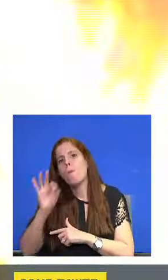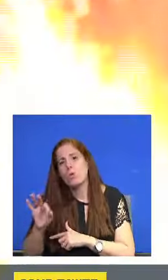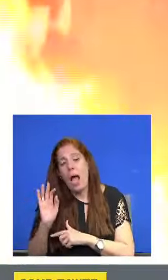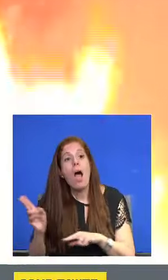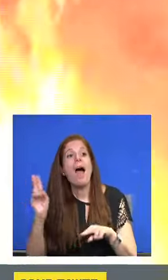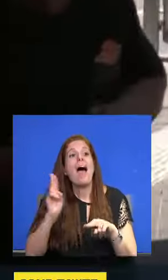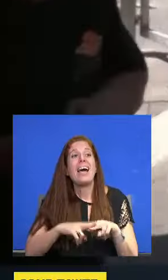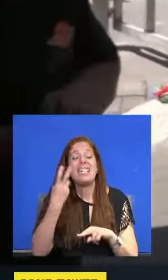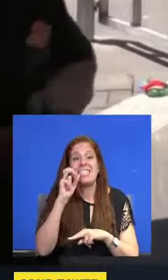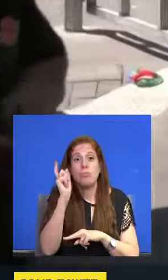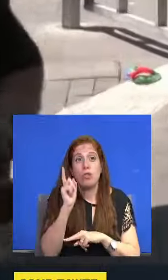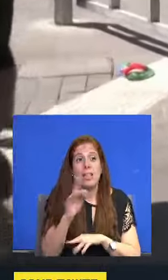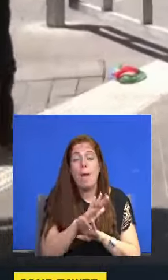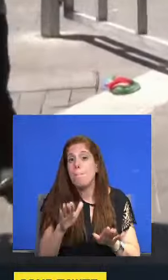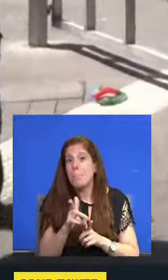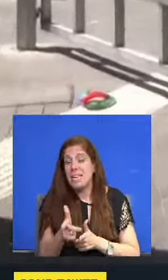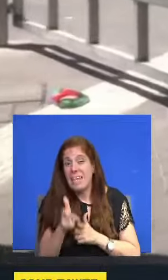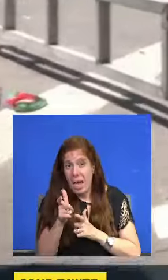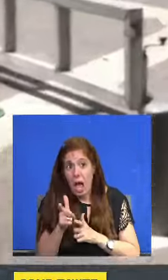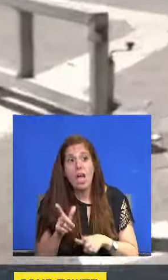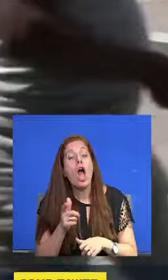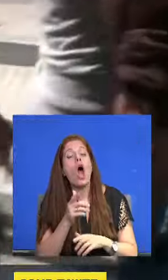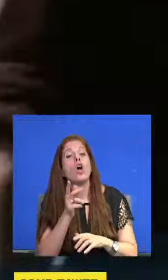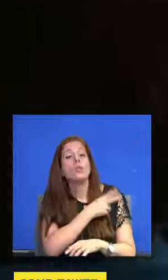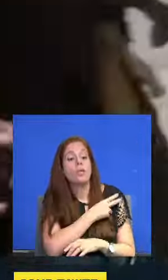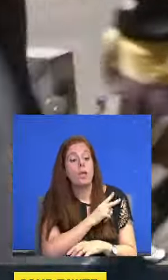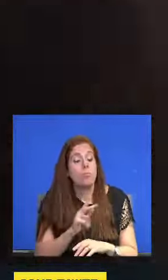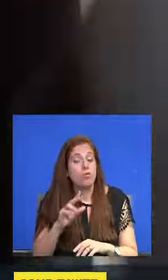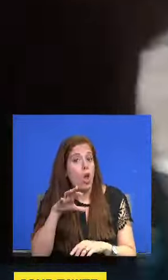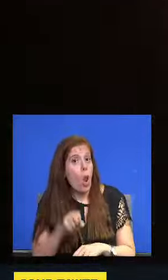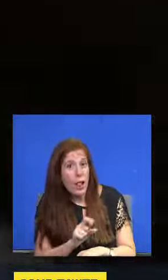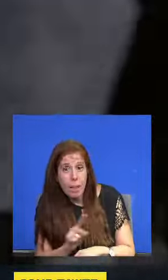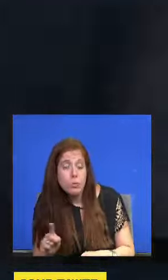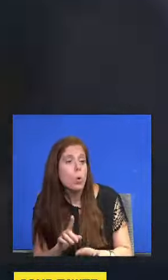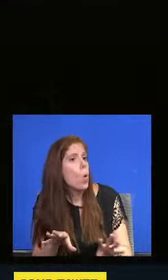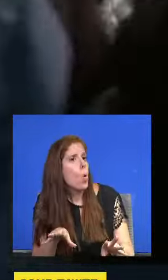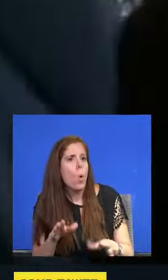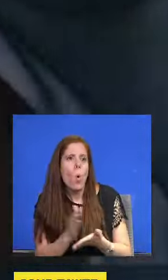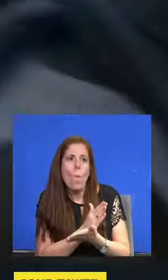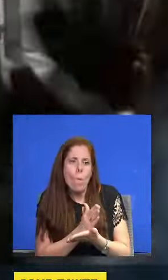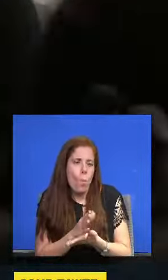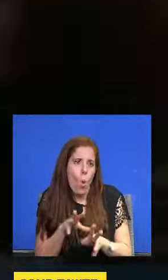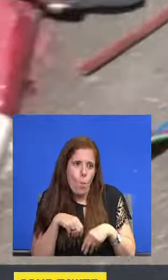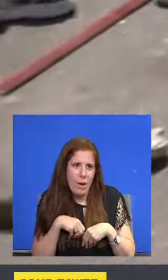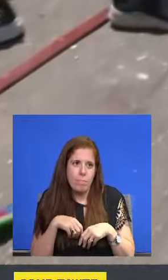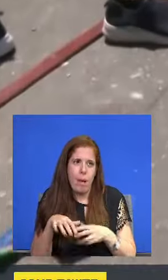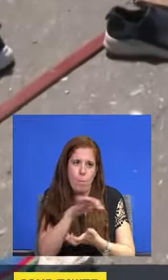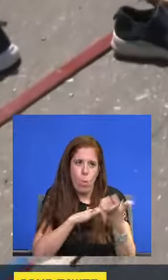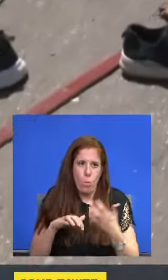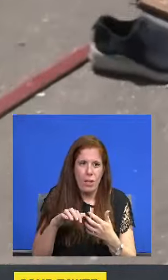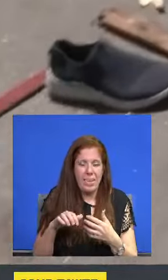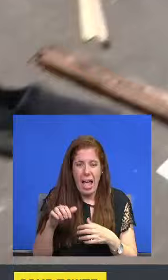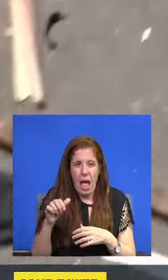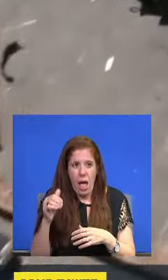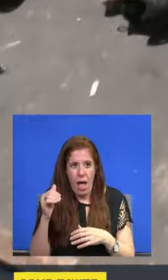שנה בלי ירי חי נגד מפרי סדר, השוטרים שלו נתפסו לא מוכנים במהומות האריתראים בתל אביב לפני חודש,